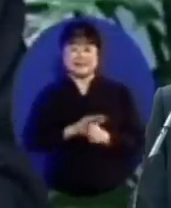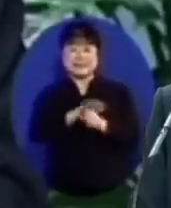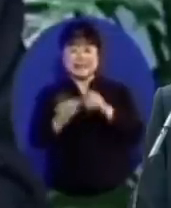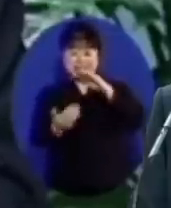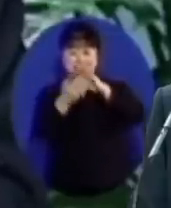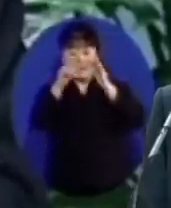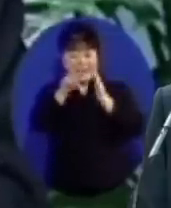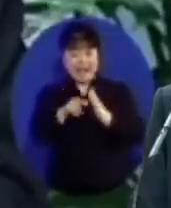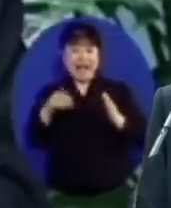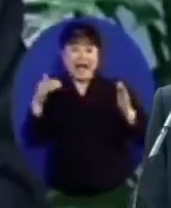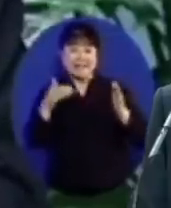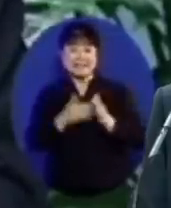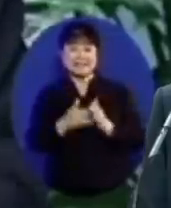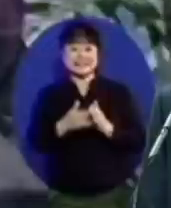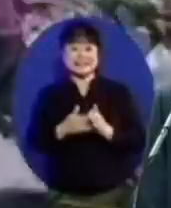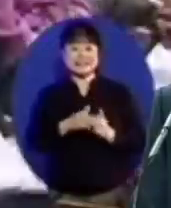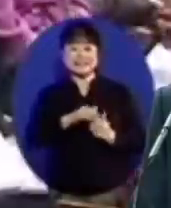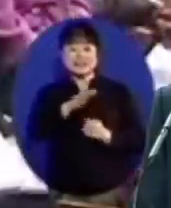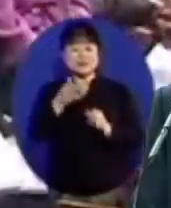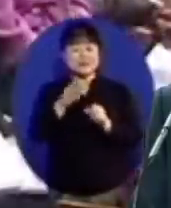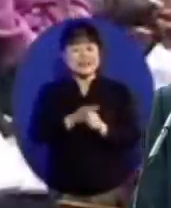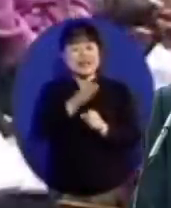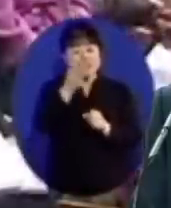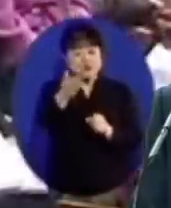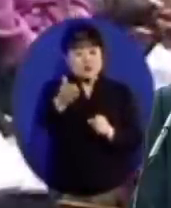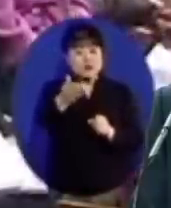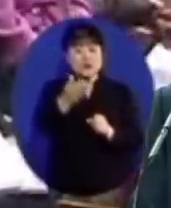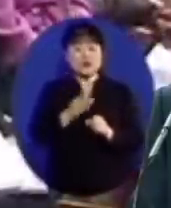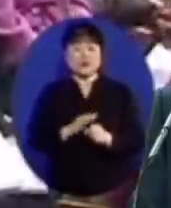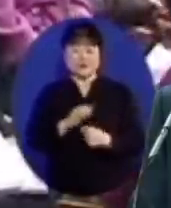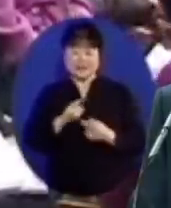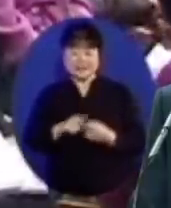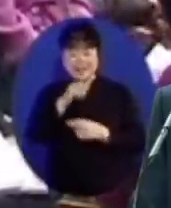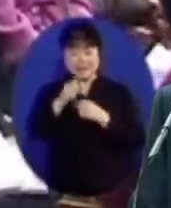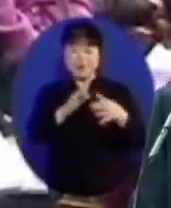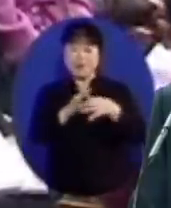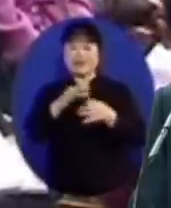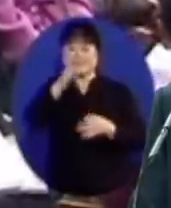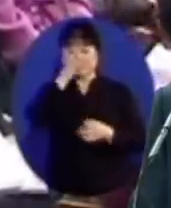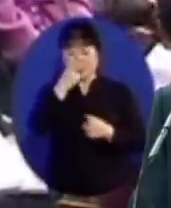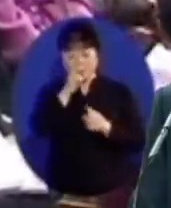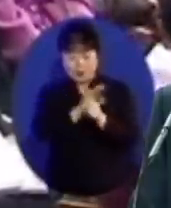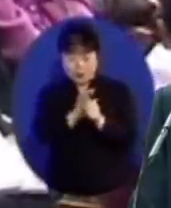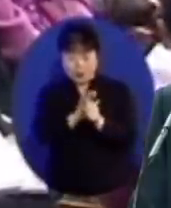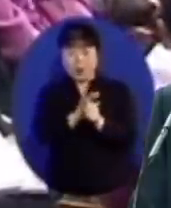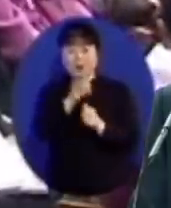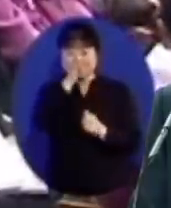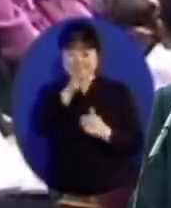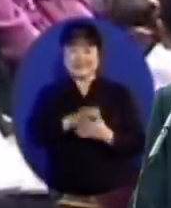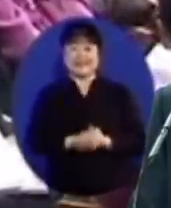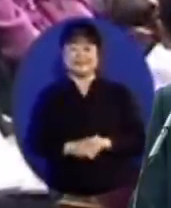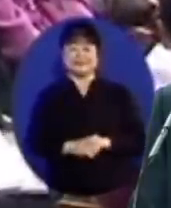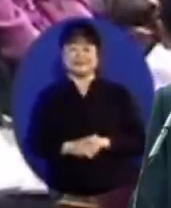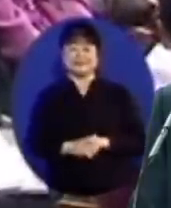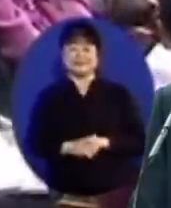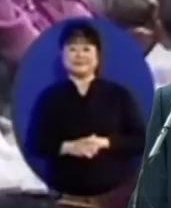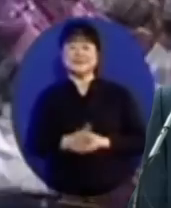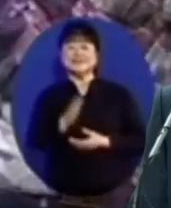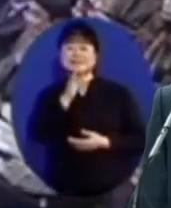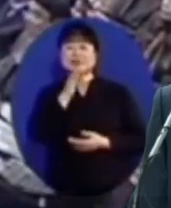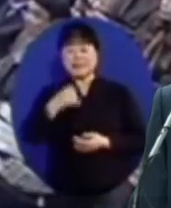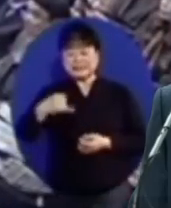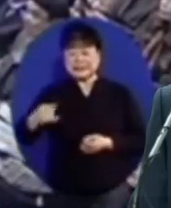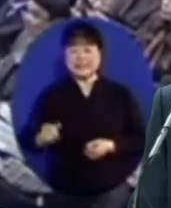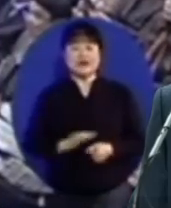때까지 주님께서 여러분을 사랑하신다고 하니 여러분에게 대해서 하나님이 관심을 가지고 돌보지 않고는 안 되는 것입니다. 참으로